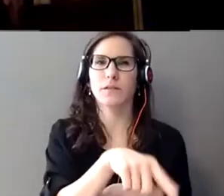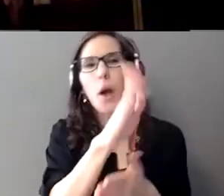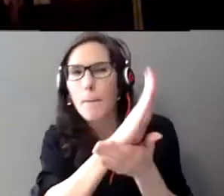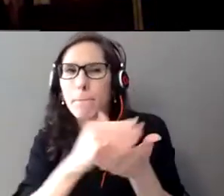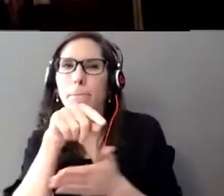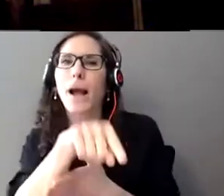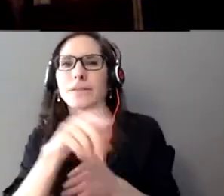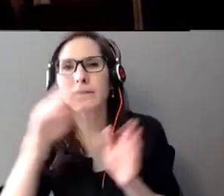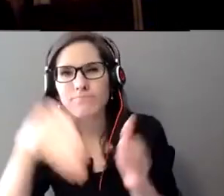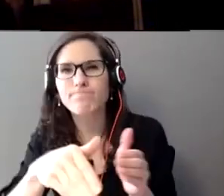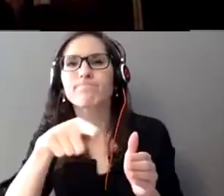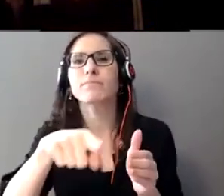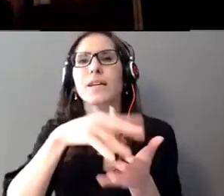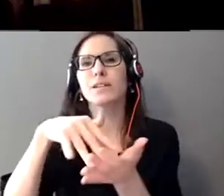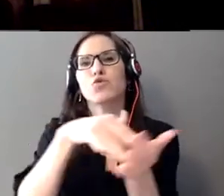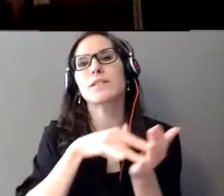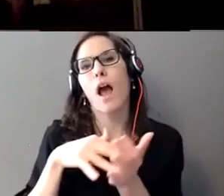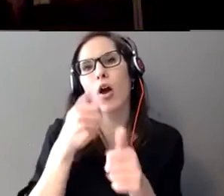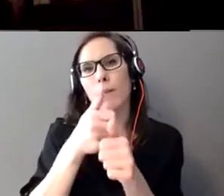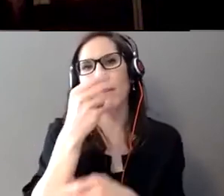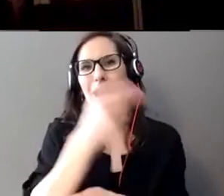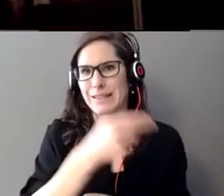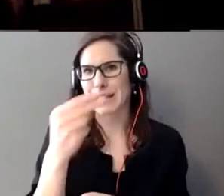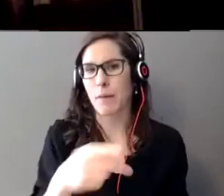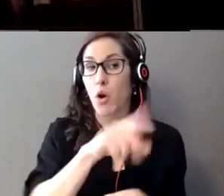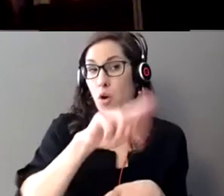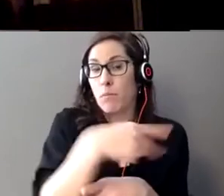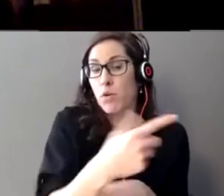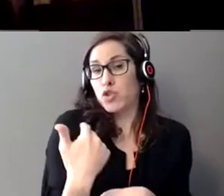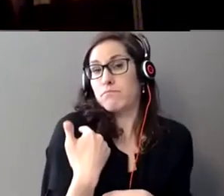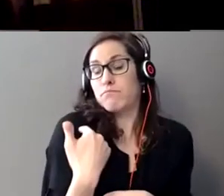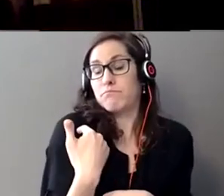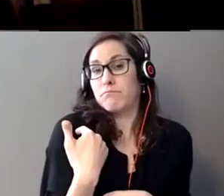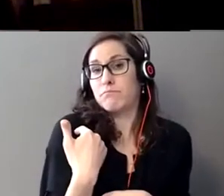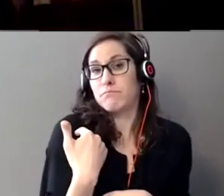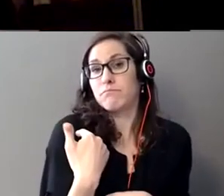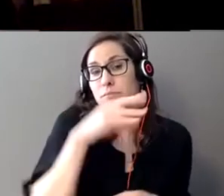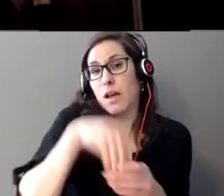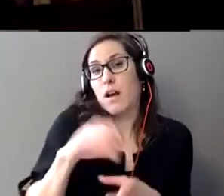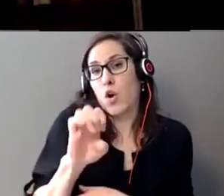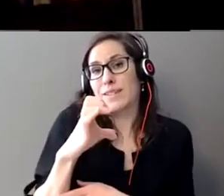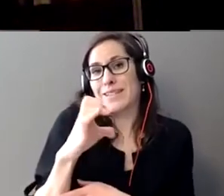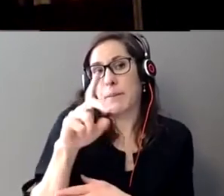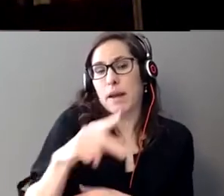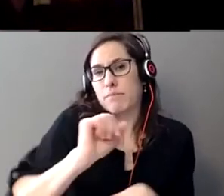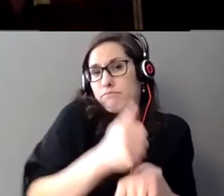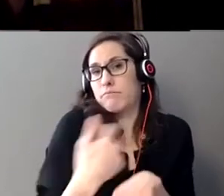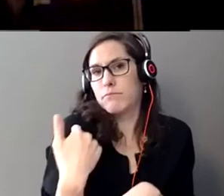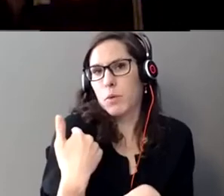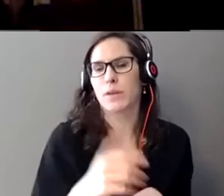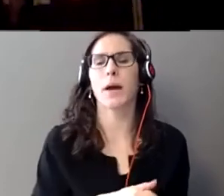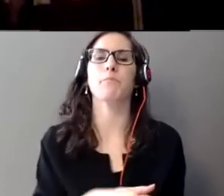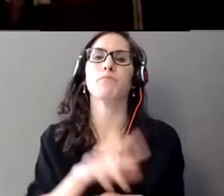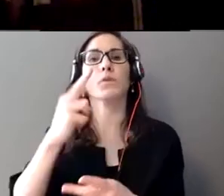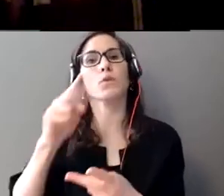situation de handicap, un projet qui est tout juste en train d'émerger au sein de CP et, d'autre part, donc,